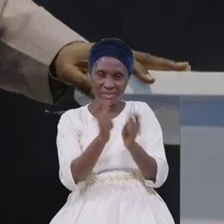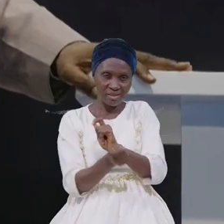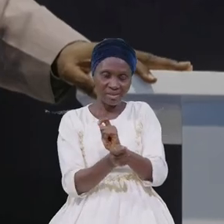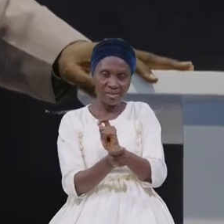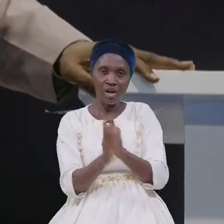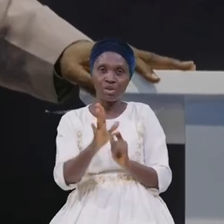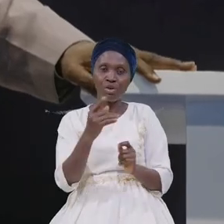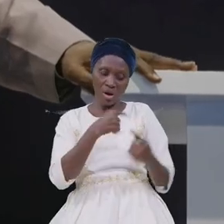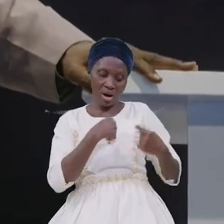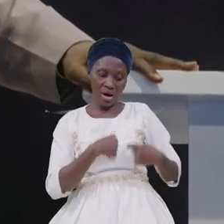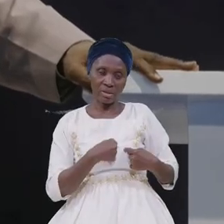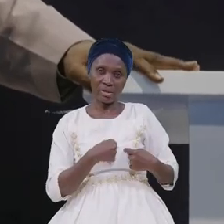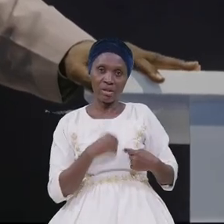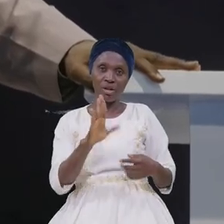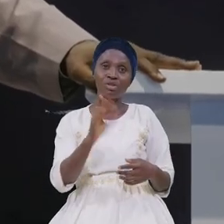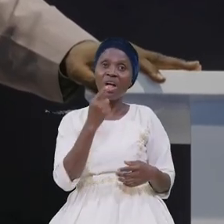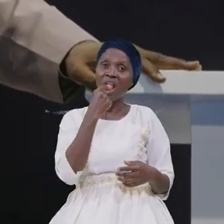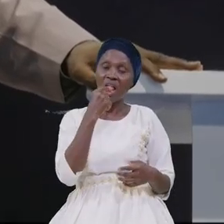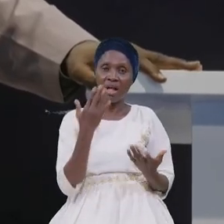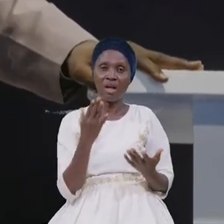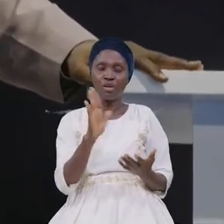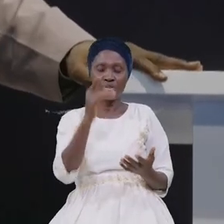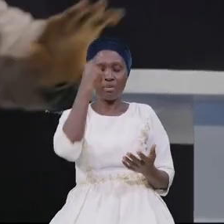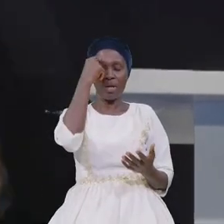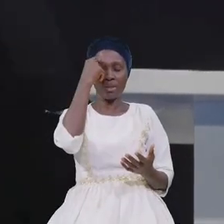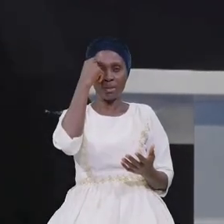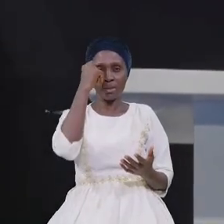tourner, changer,